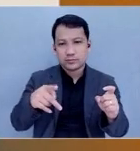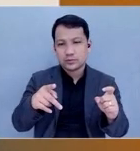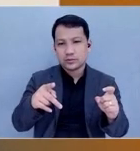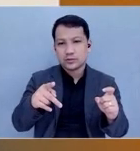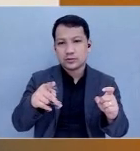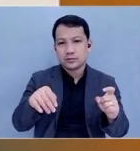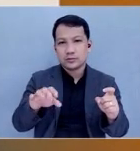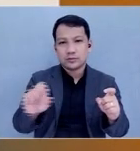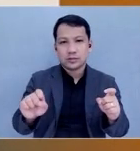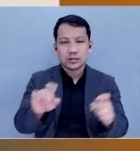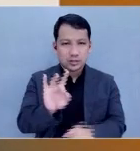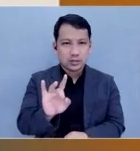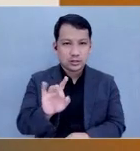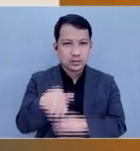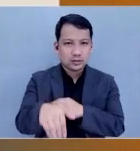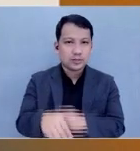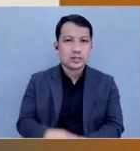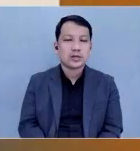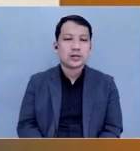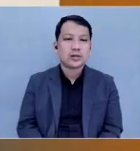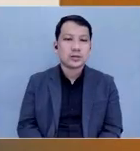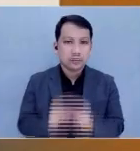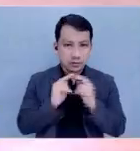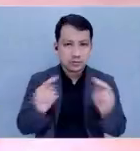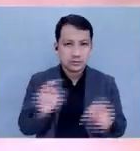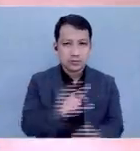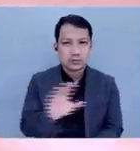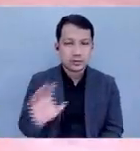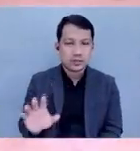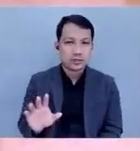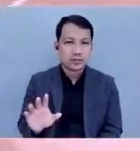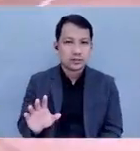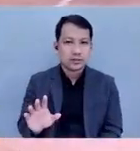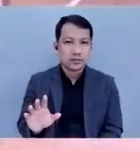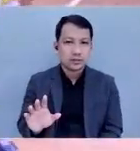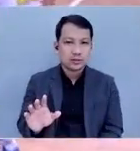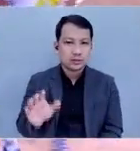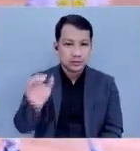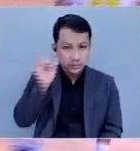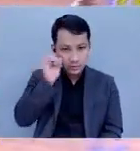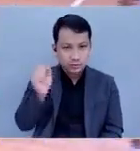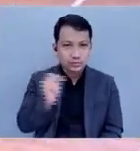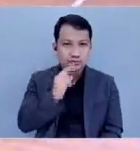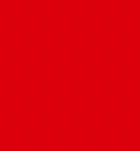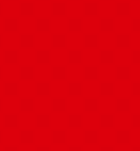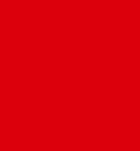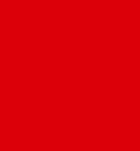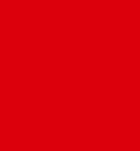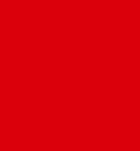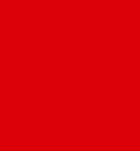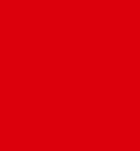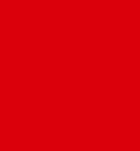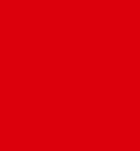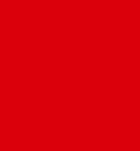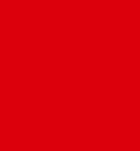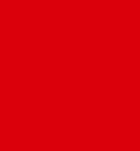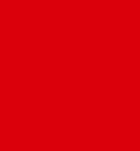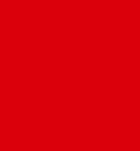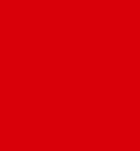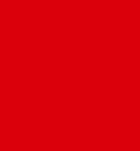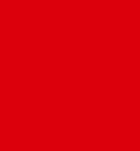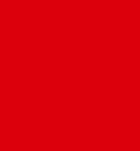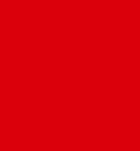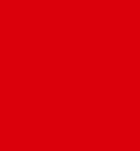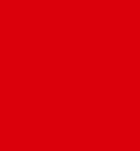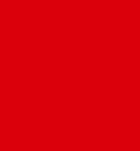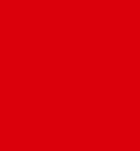Masters ng alas 8 ng gabi. Nagbabalita mula sa frontline, Ian Suyo, News 5. Mga kapatid, Jess De Los